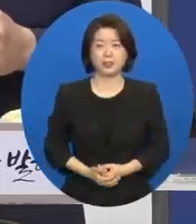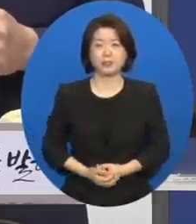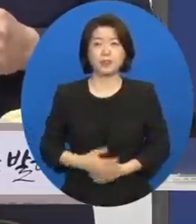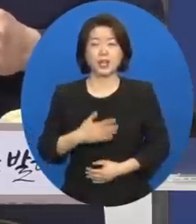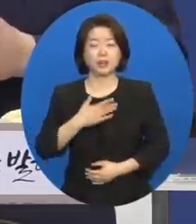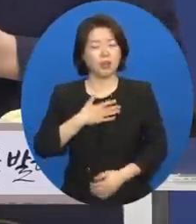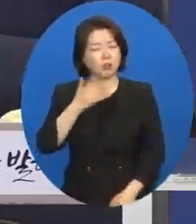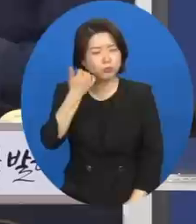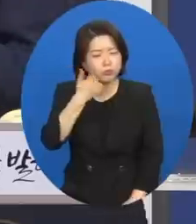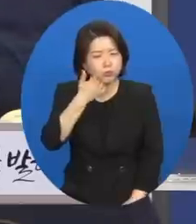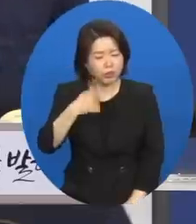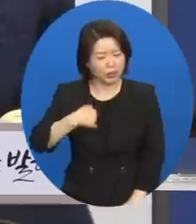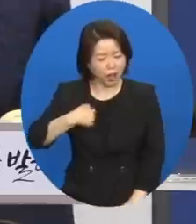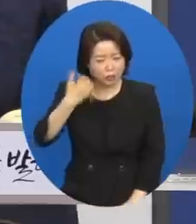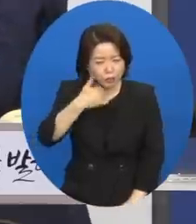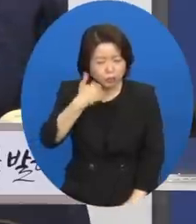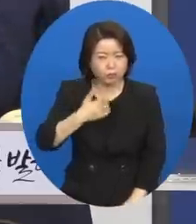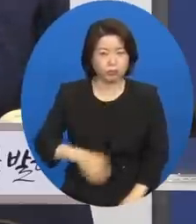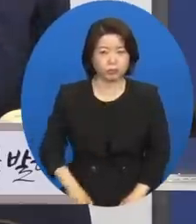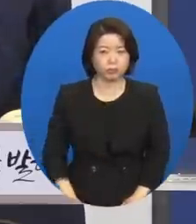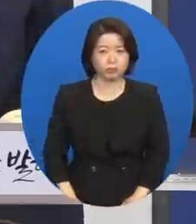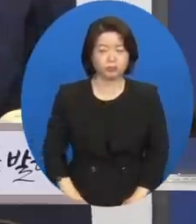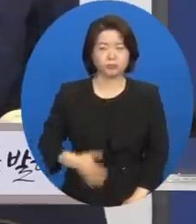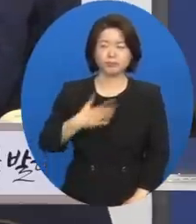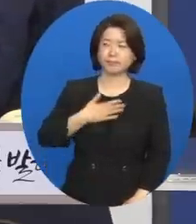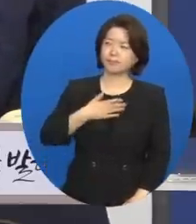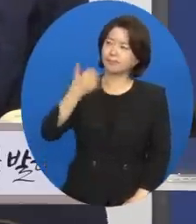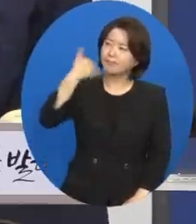나는 누구인가? 나는 누구인가?